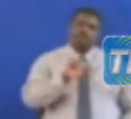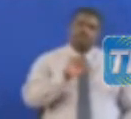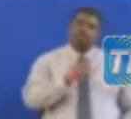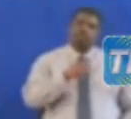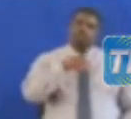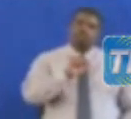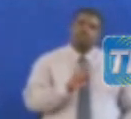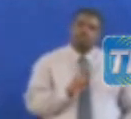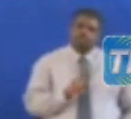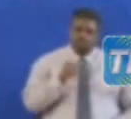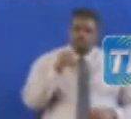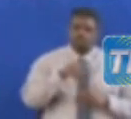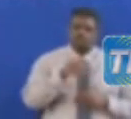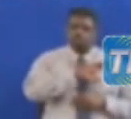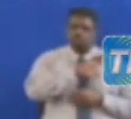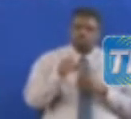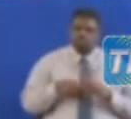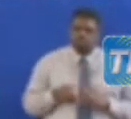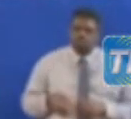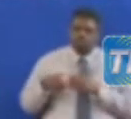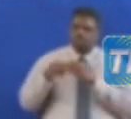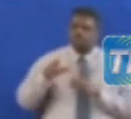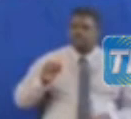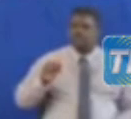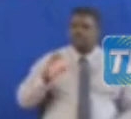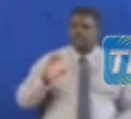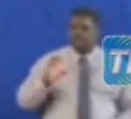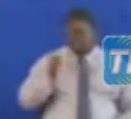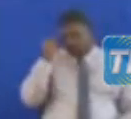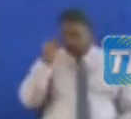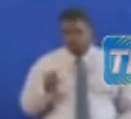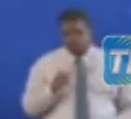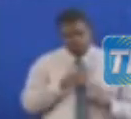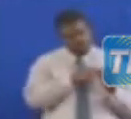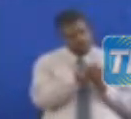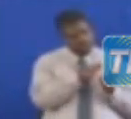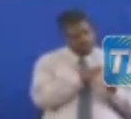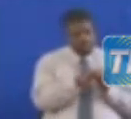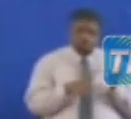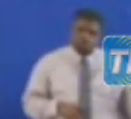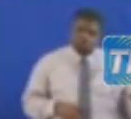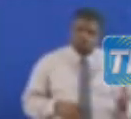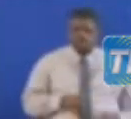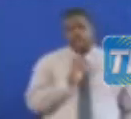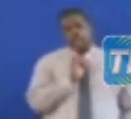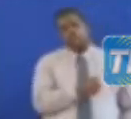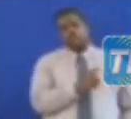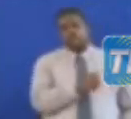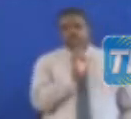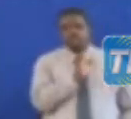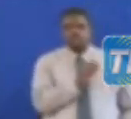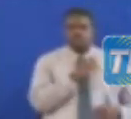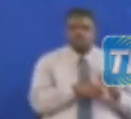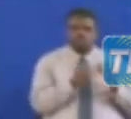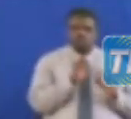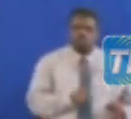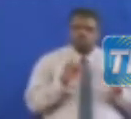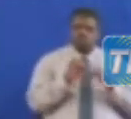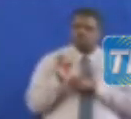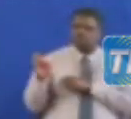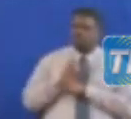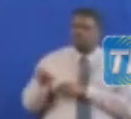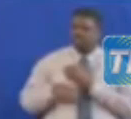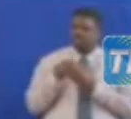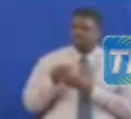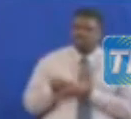Mabula na wajumbe wote wa kamati ya LAC kwa maoni, maelekezo na maagizo yao katika kuboresha